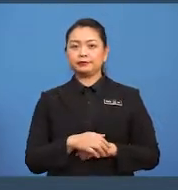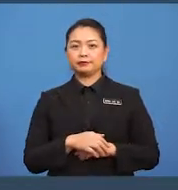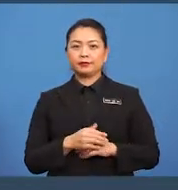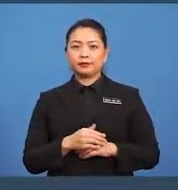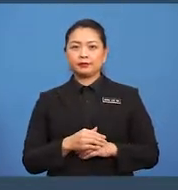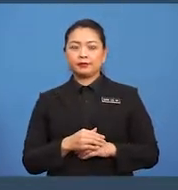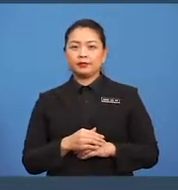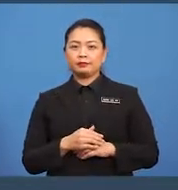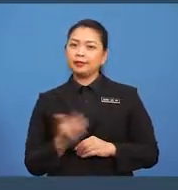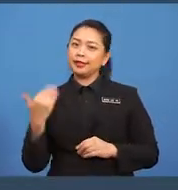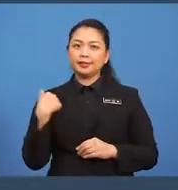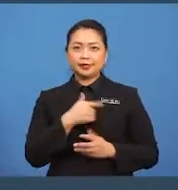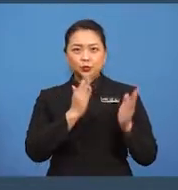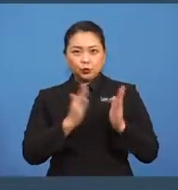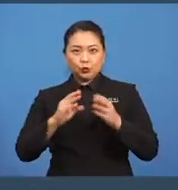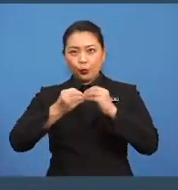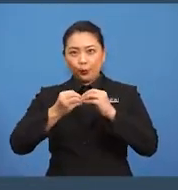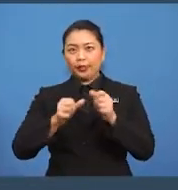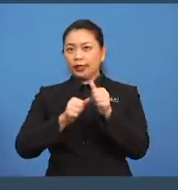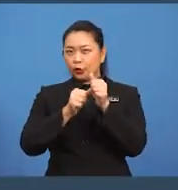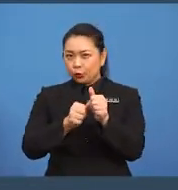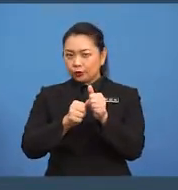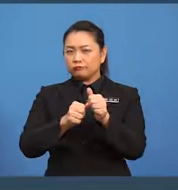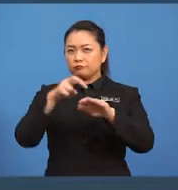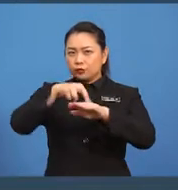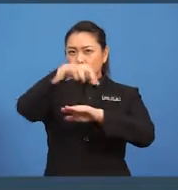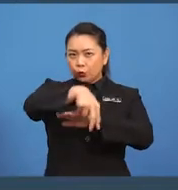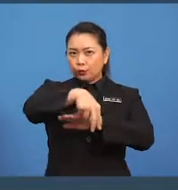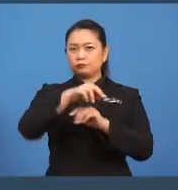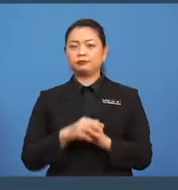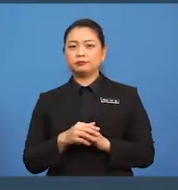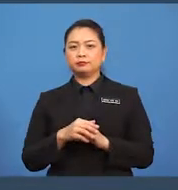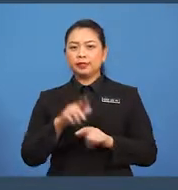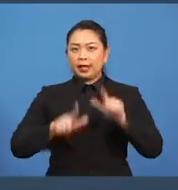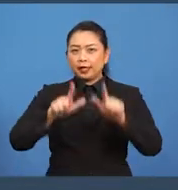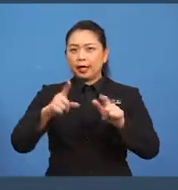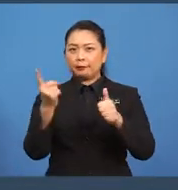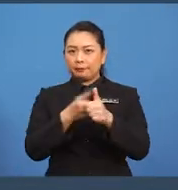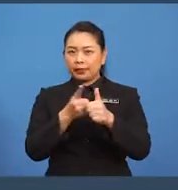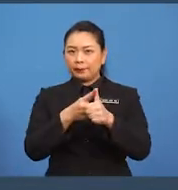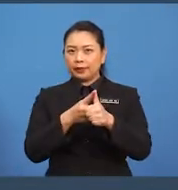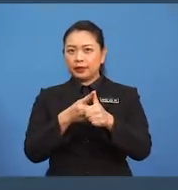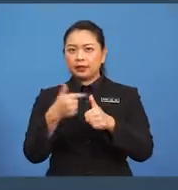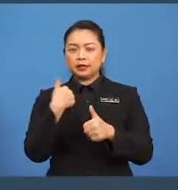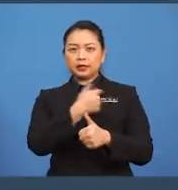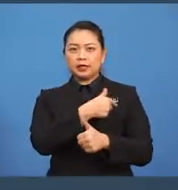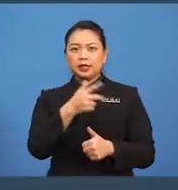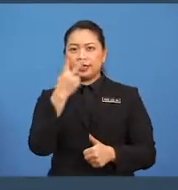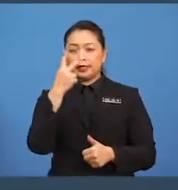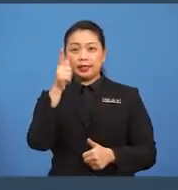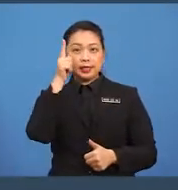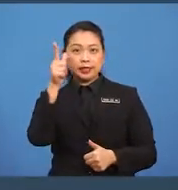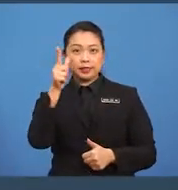Mari kita susun nombor ini mengikut urutan menurun. Langkah pertama, kita lihat dua item